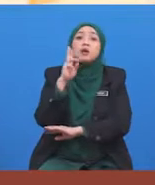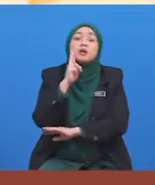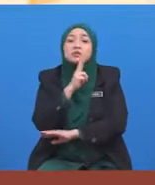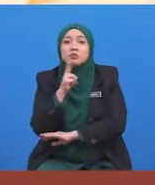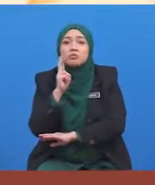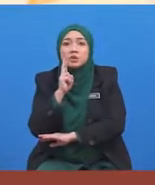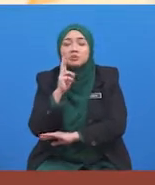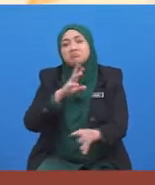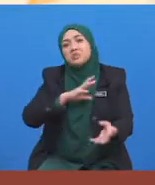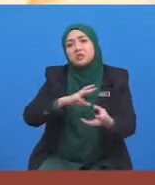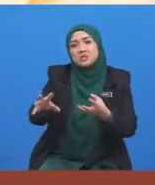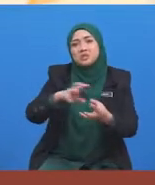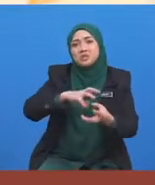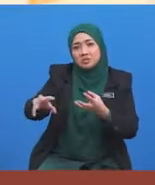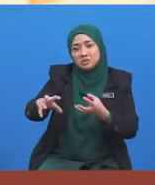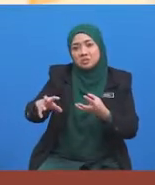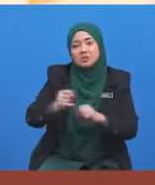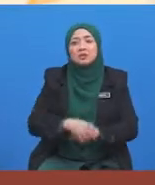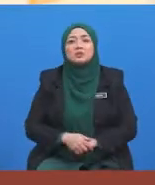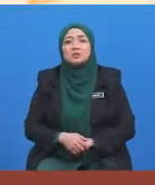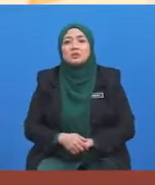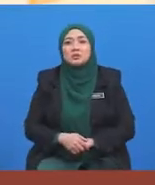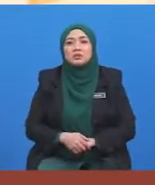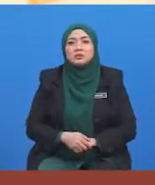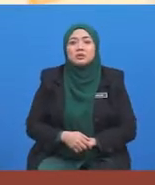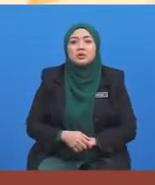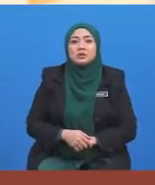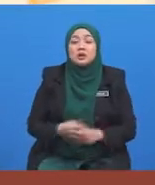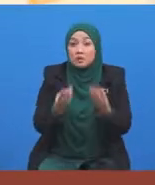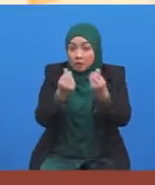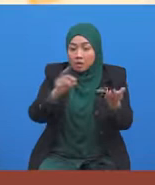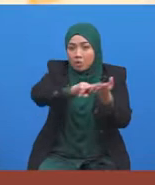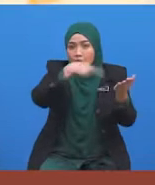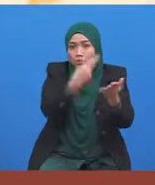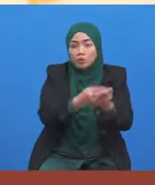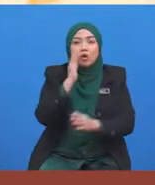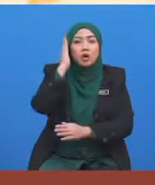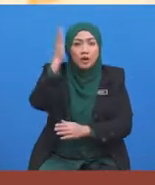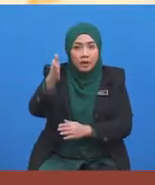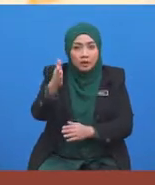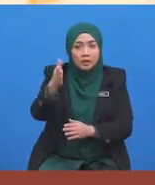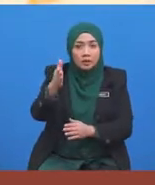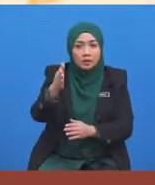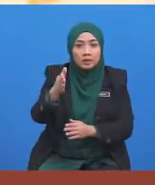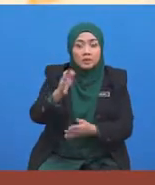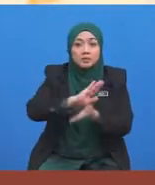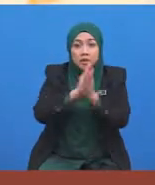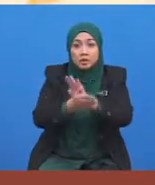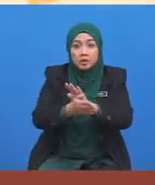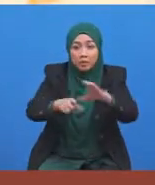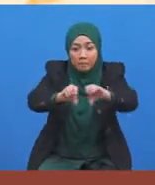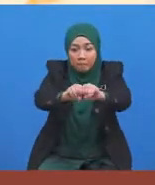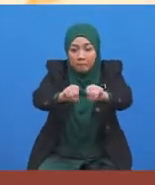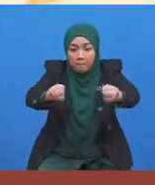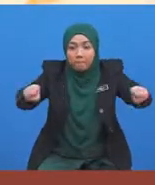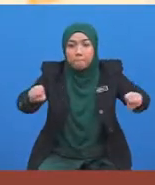restoran. Malahan, kejadian tanah runtuh juga boleh menyebabkan paip pecah yang akan mengganggu aktiviti